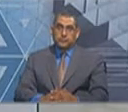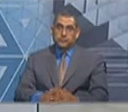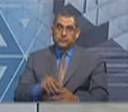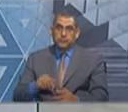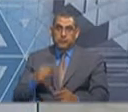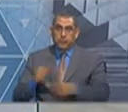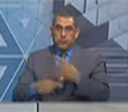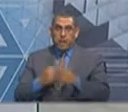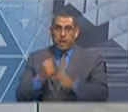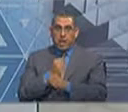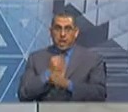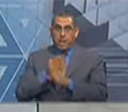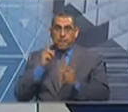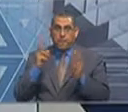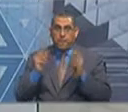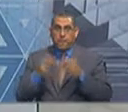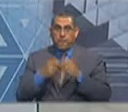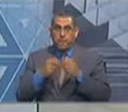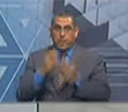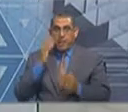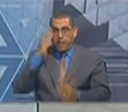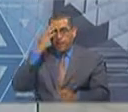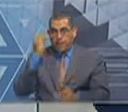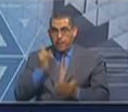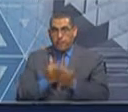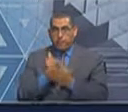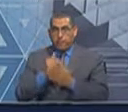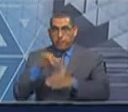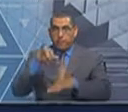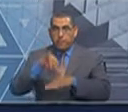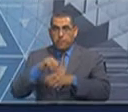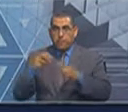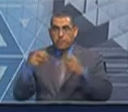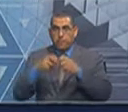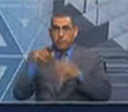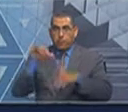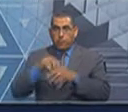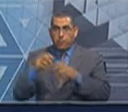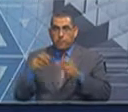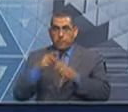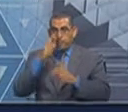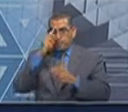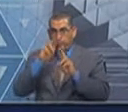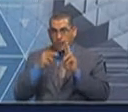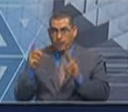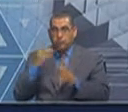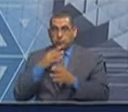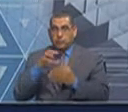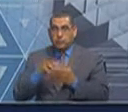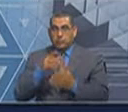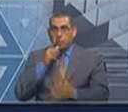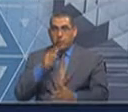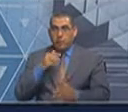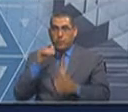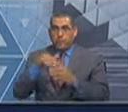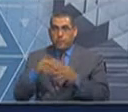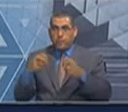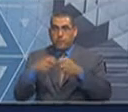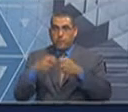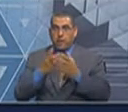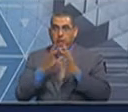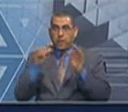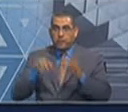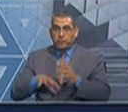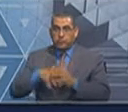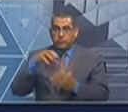تتواصل فعاليات معرض أهل المدارس المقام في مركز القاهرة الدولي للمؤتمرات بمدينة نصر، ويضم المعرض